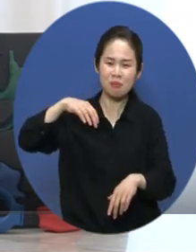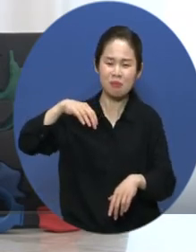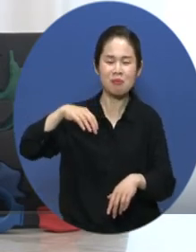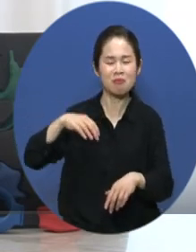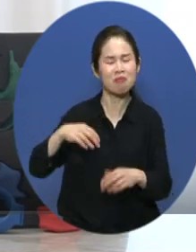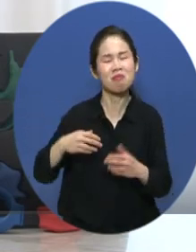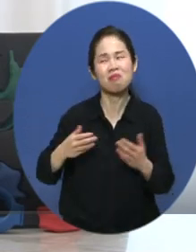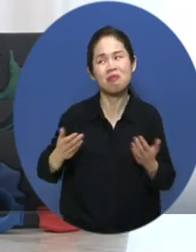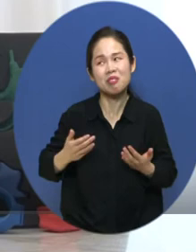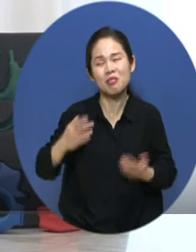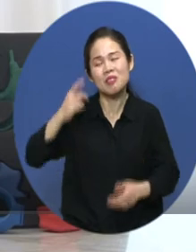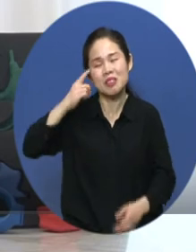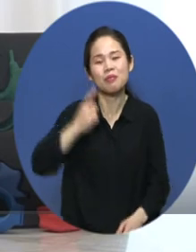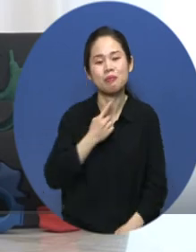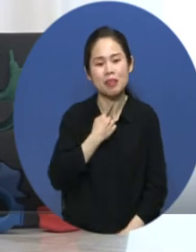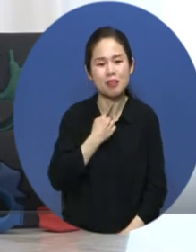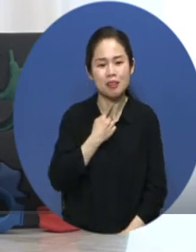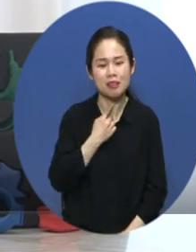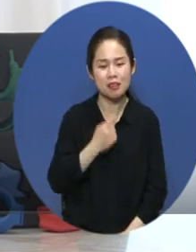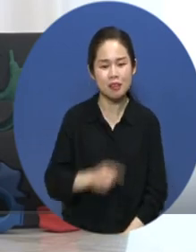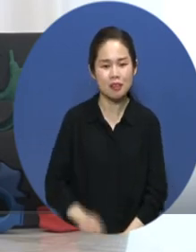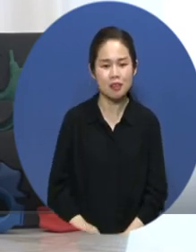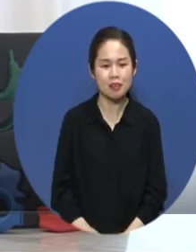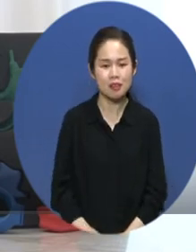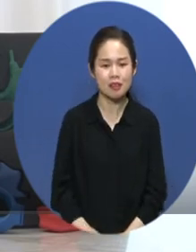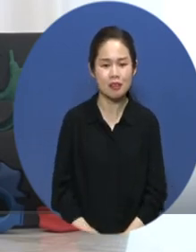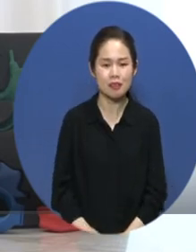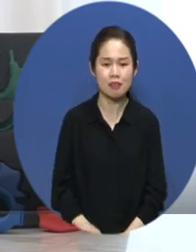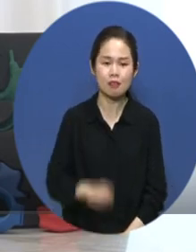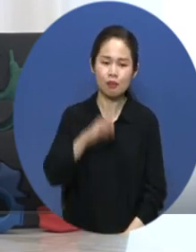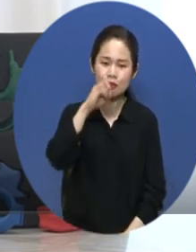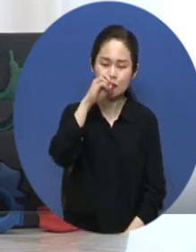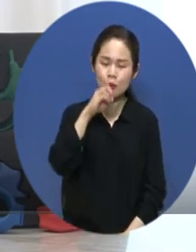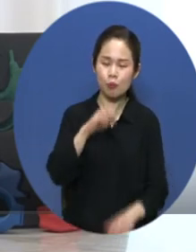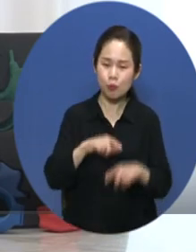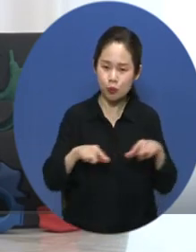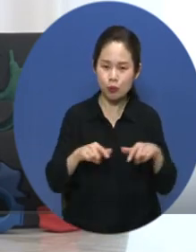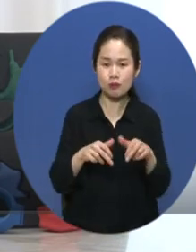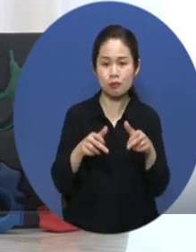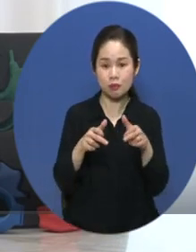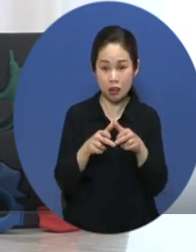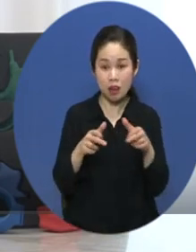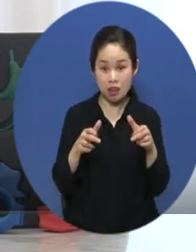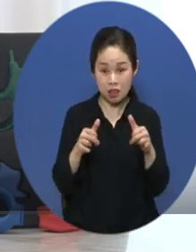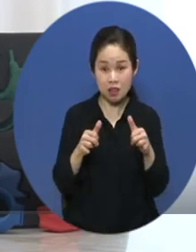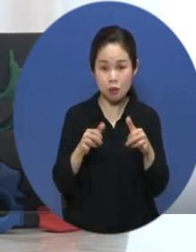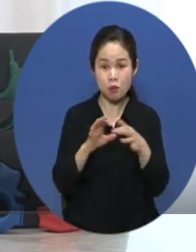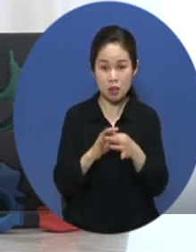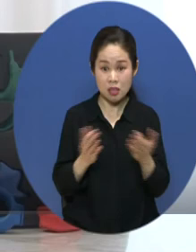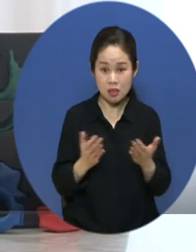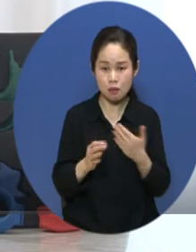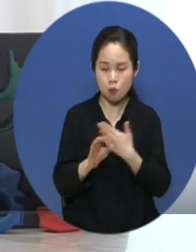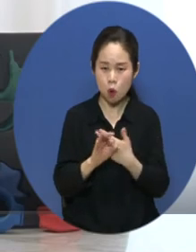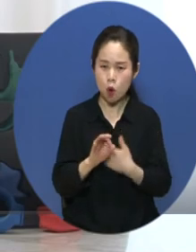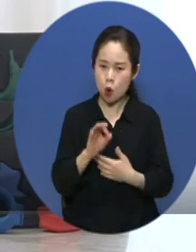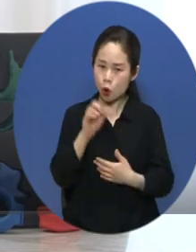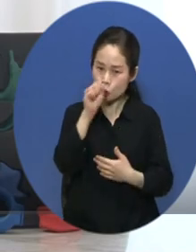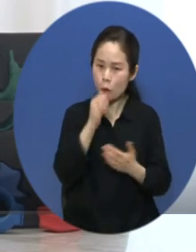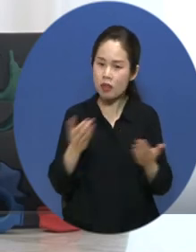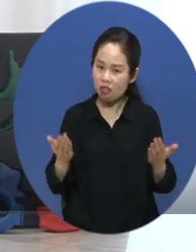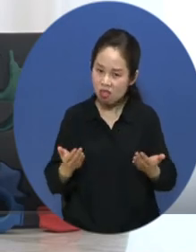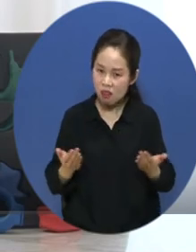왜냐면 그냥 의례적으로 장애인 이쪽 일을 한다 그러면은 좋은 일을 하신다. 그냥 약간